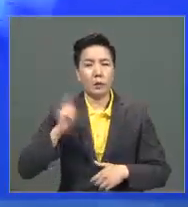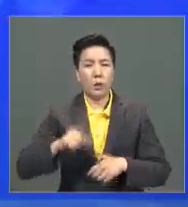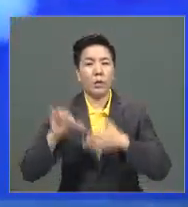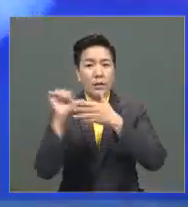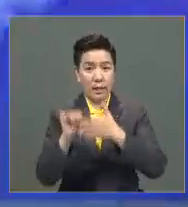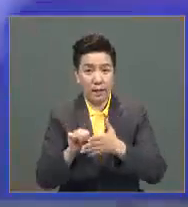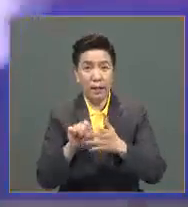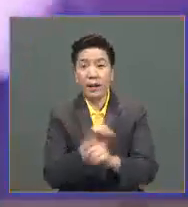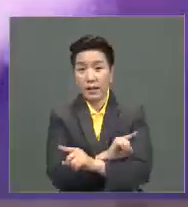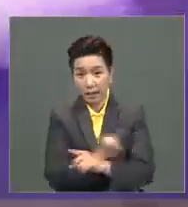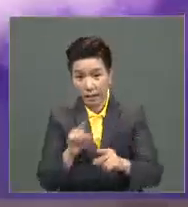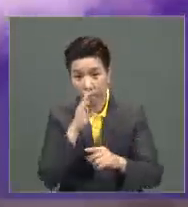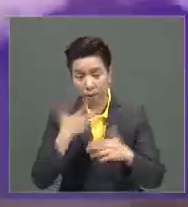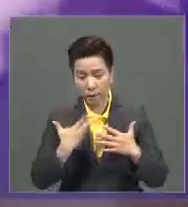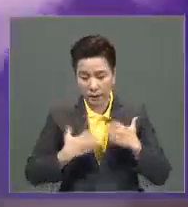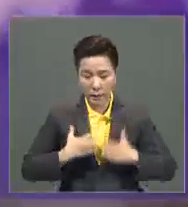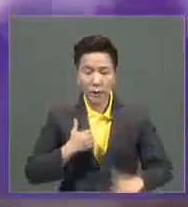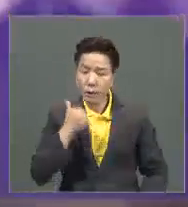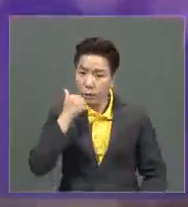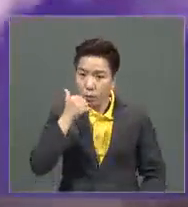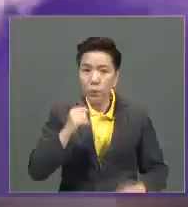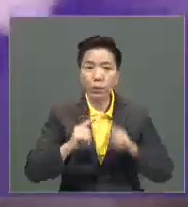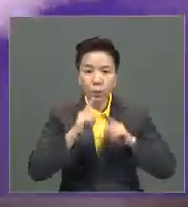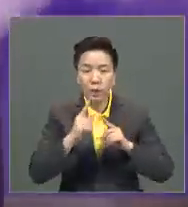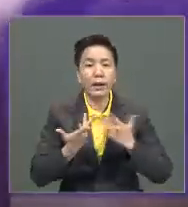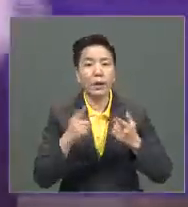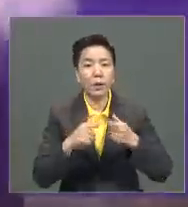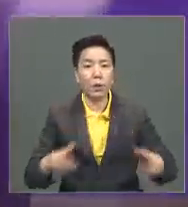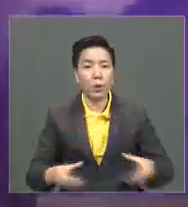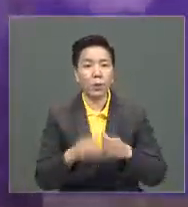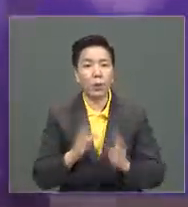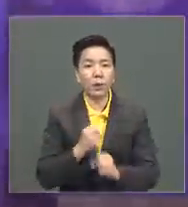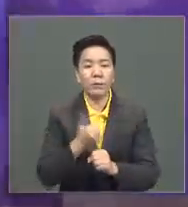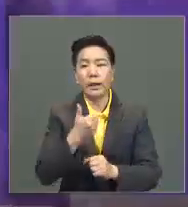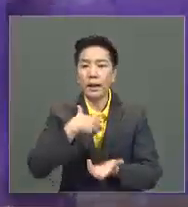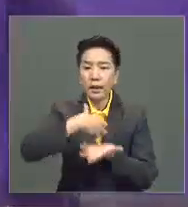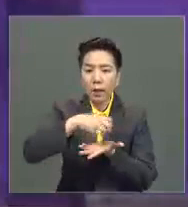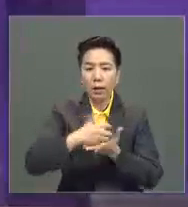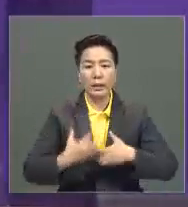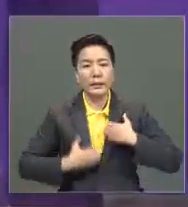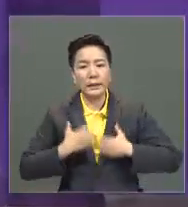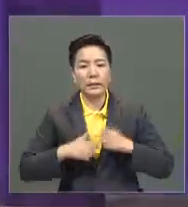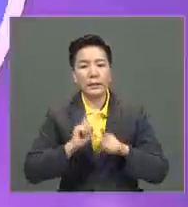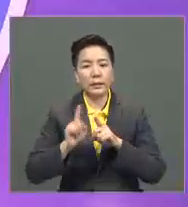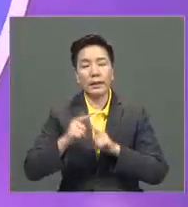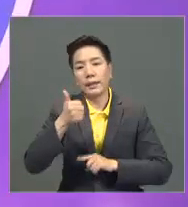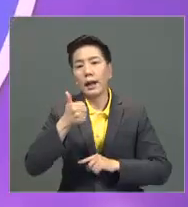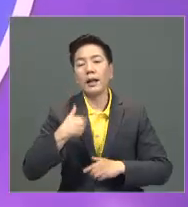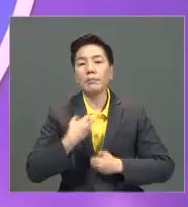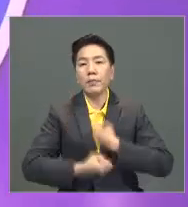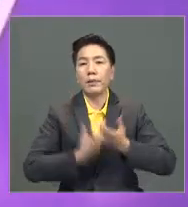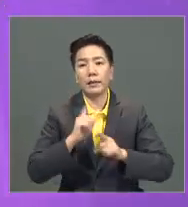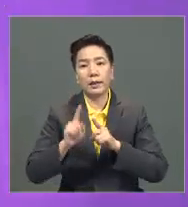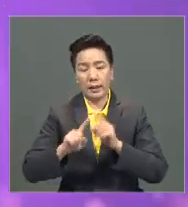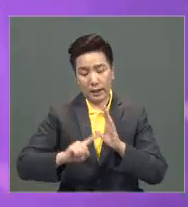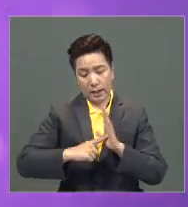แก้ไขแต่ว่าอย่างน้อยเนี่ยเวลามีความทุกข์ก็โทรศัพท์เข้ามาพูดคุยกับทีมงานได้แบบได้เล่าเรื่องราวได้ระบายความในใจนะคะเ